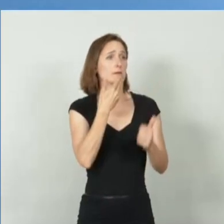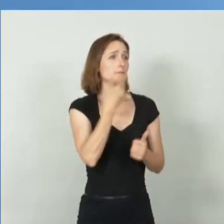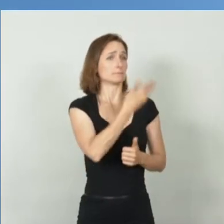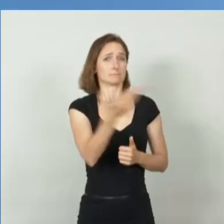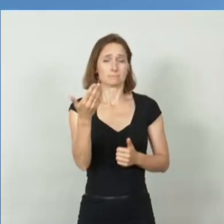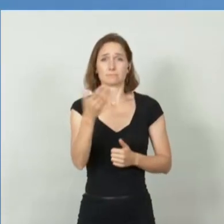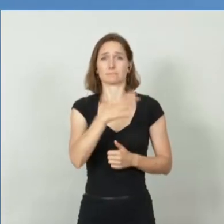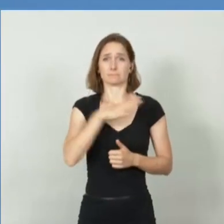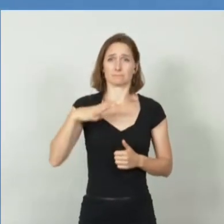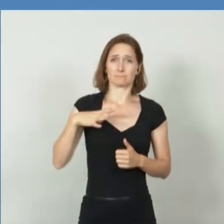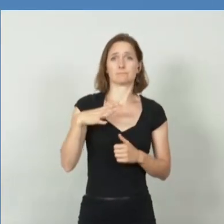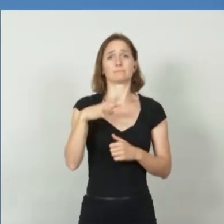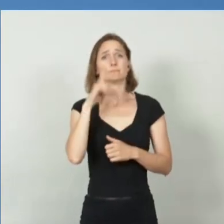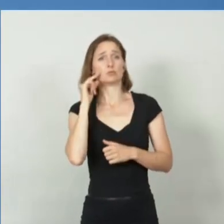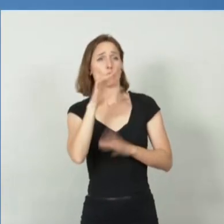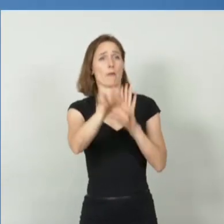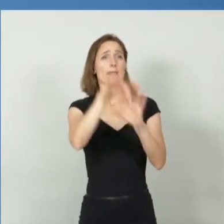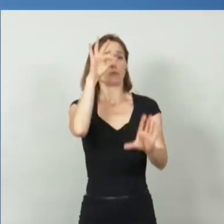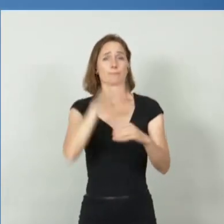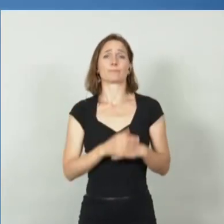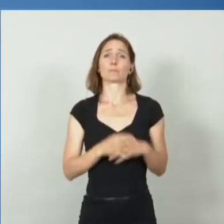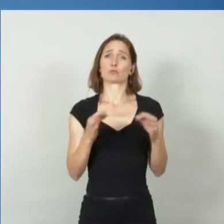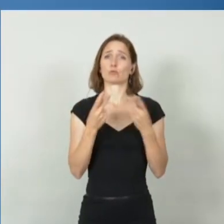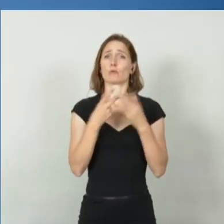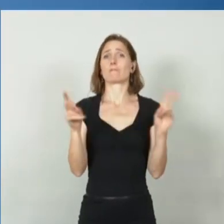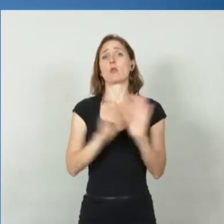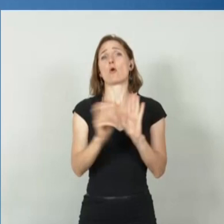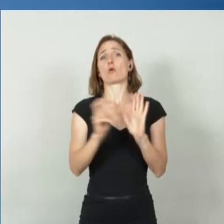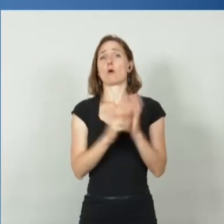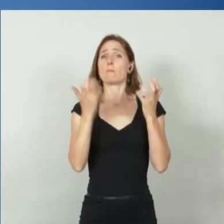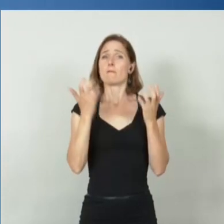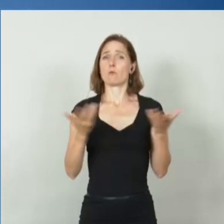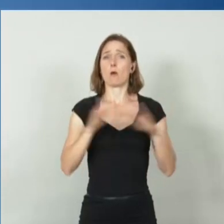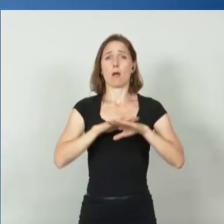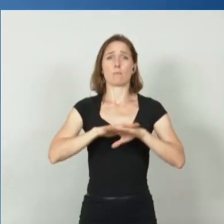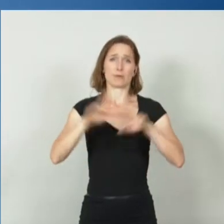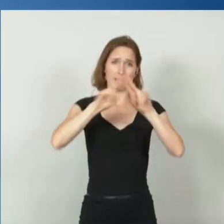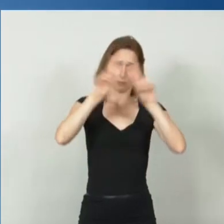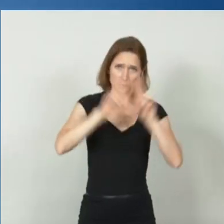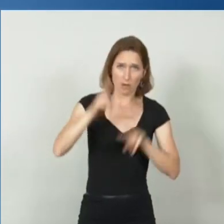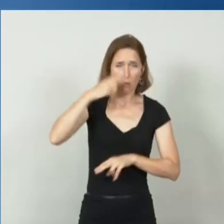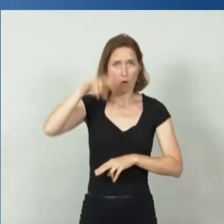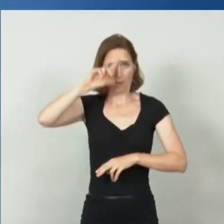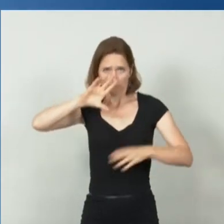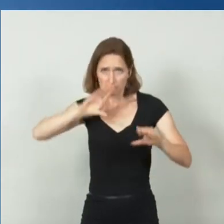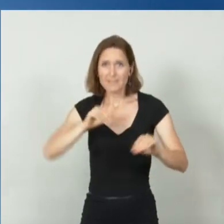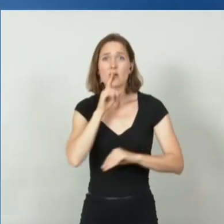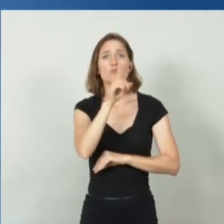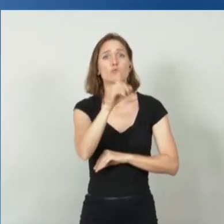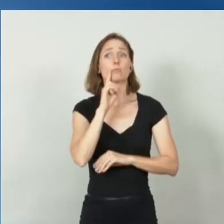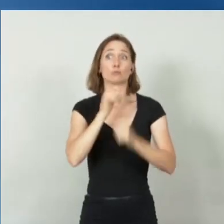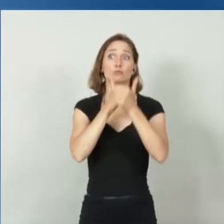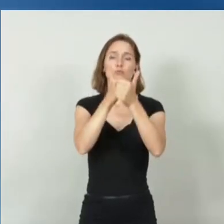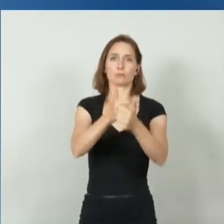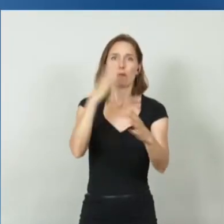élus la ville de Grenoble souhaite actualiser sa politique internationale européenne pour répondre aux nouveaux enjeux